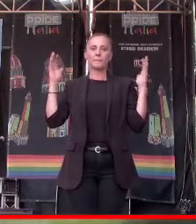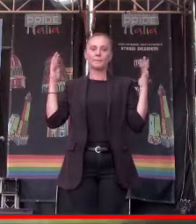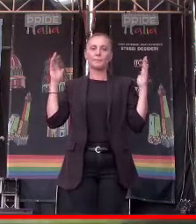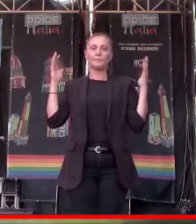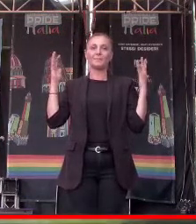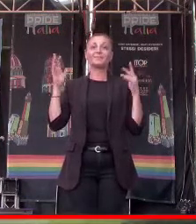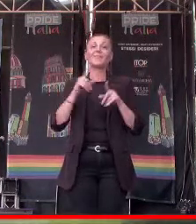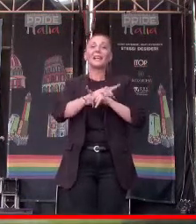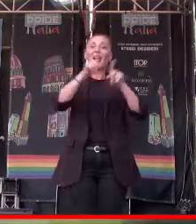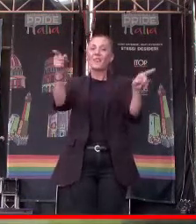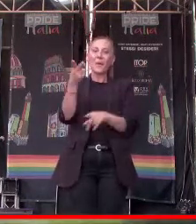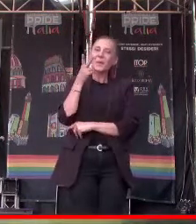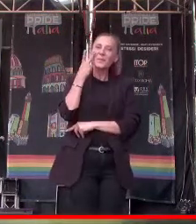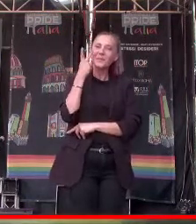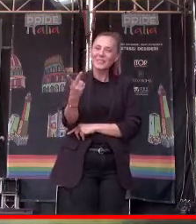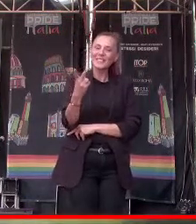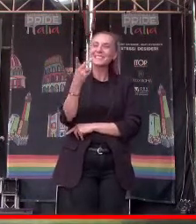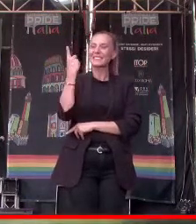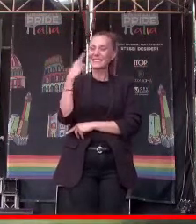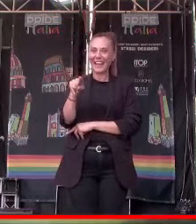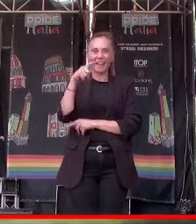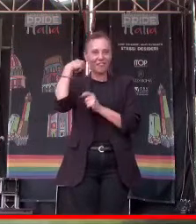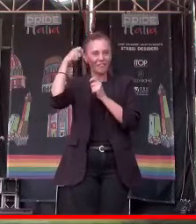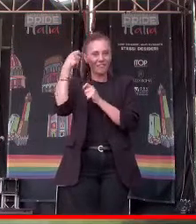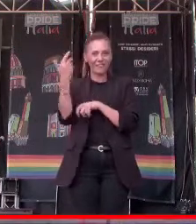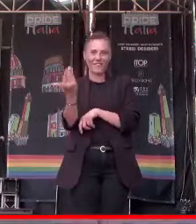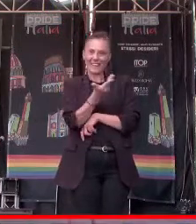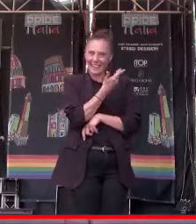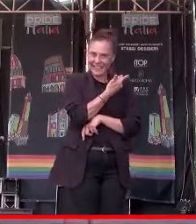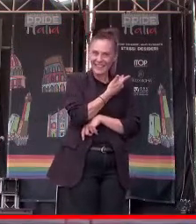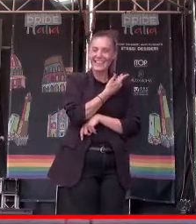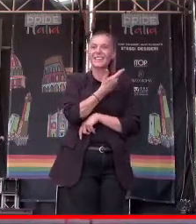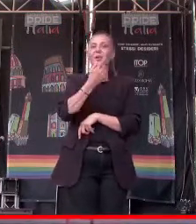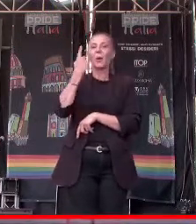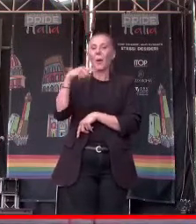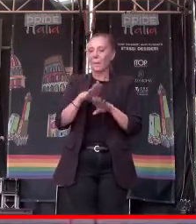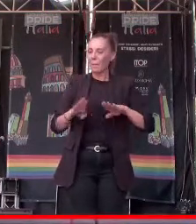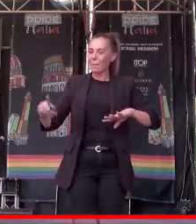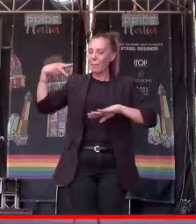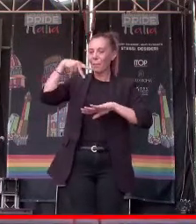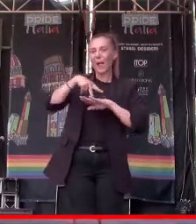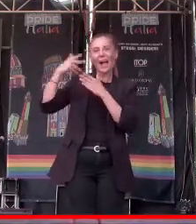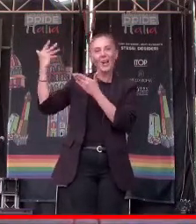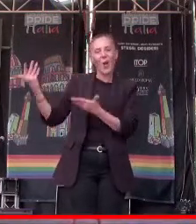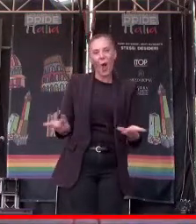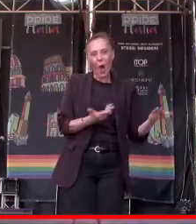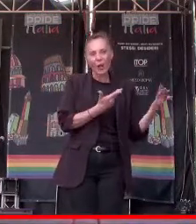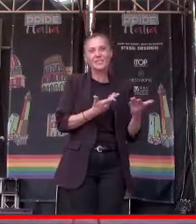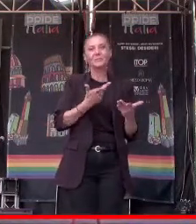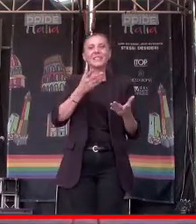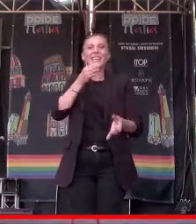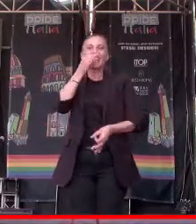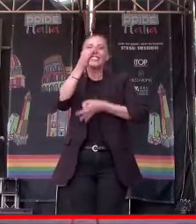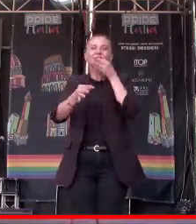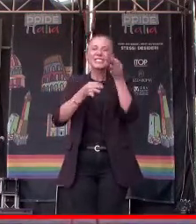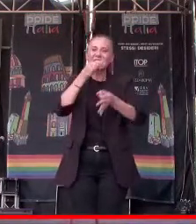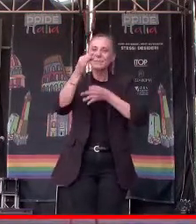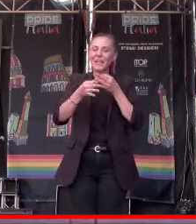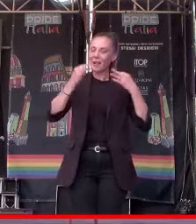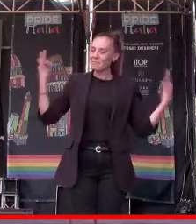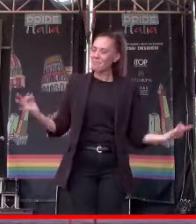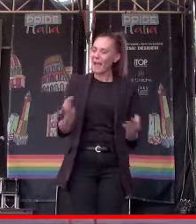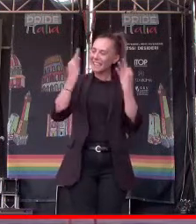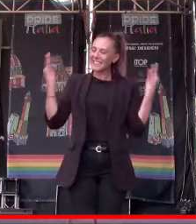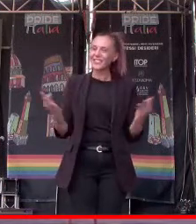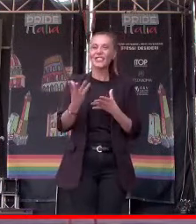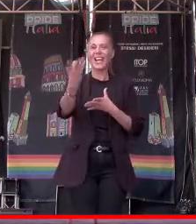Come avete visto in questo video, la nostra Alice Buzzone, dopo la presenteremo, è qui sul palco tra i nostri ospiti, ci spiegava cosa sono le PIU, queste passeggiate